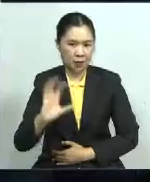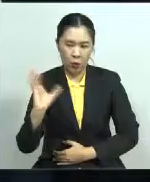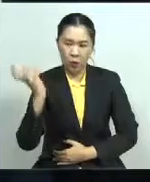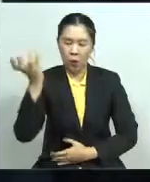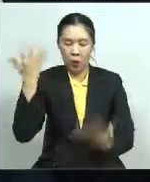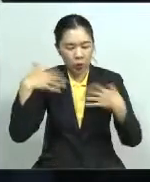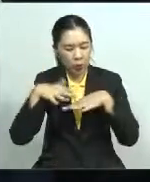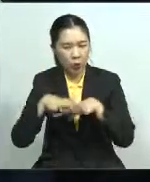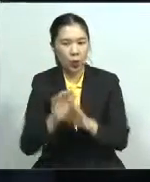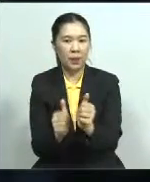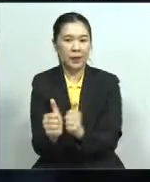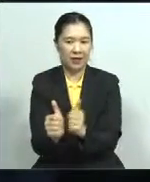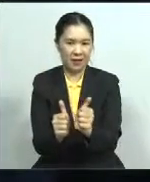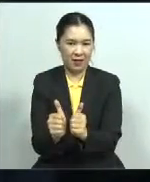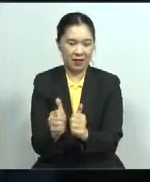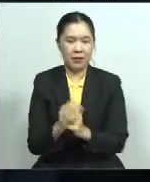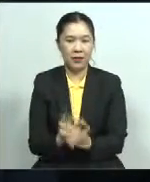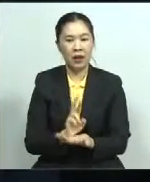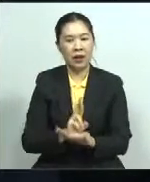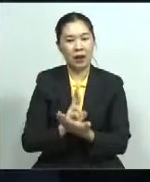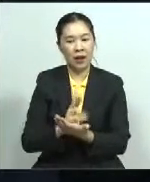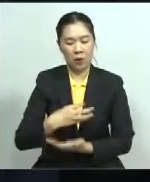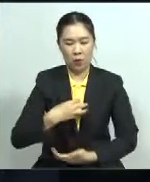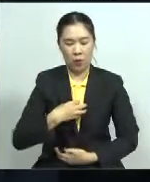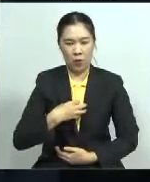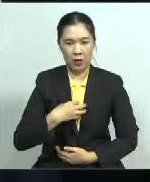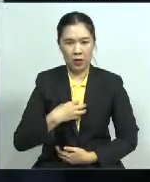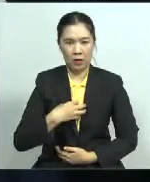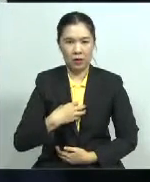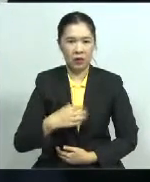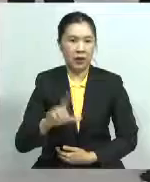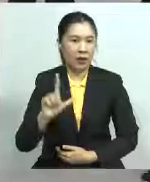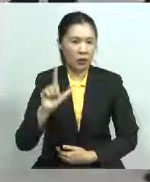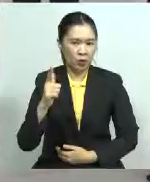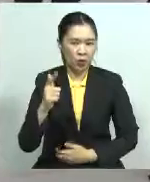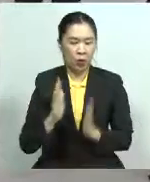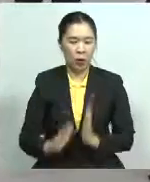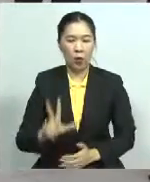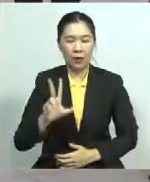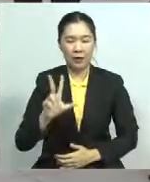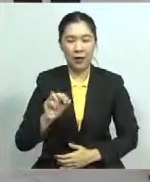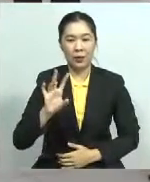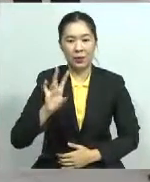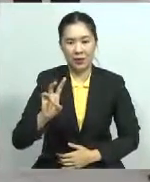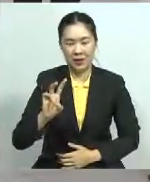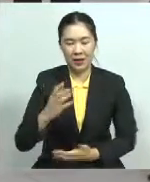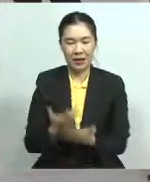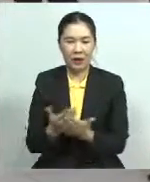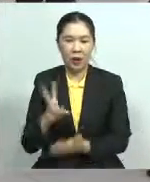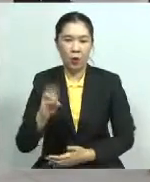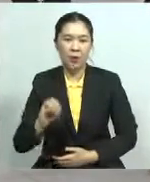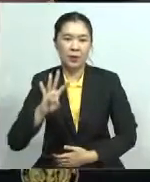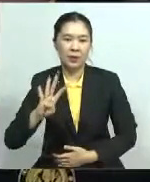ร่วมการแข่งขันและมีผู้ได้รับรางวัลเหรียญทอง37คนเหรียญเงิน64คนเหรียญ